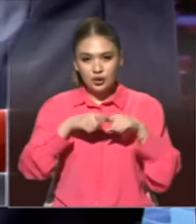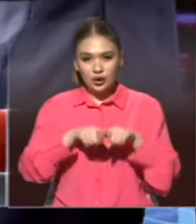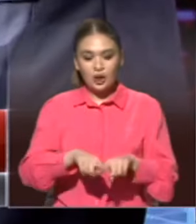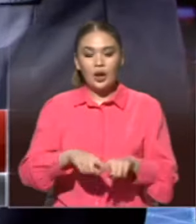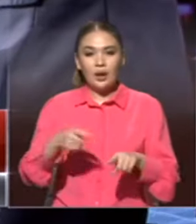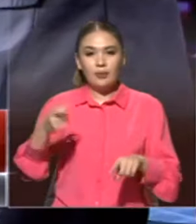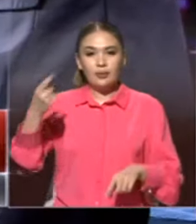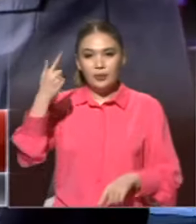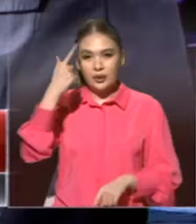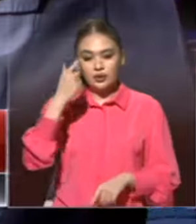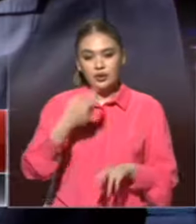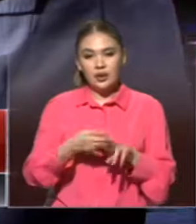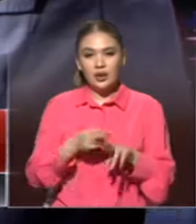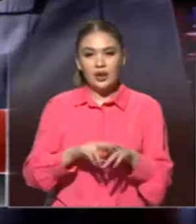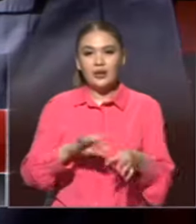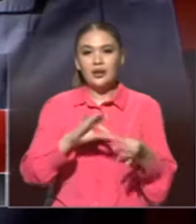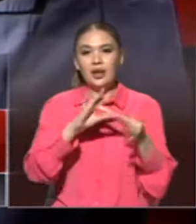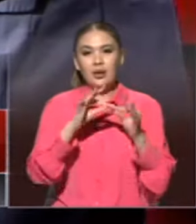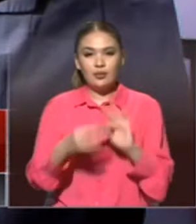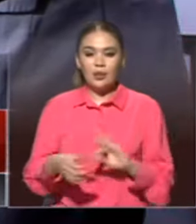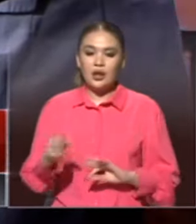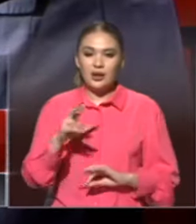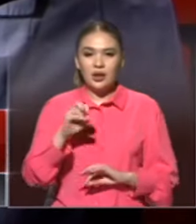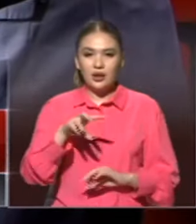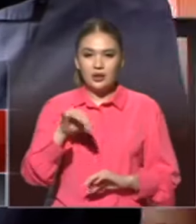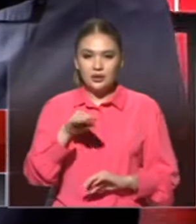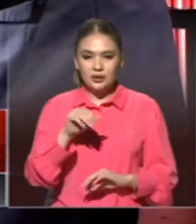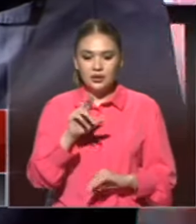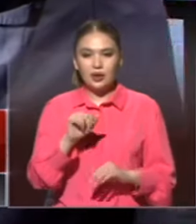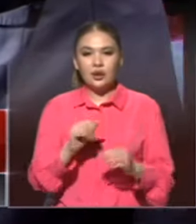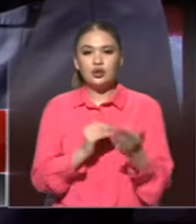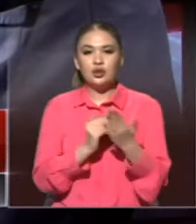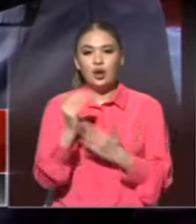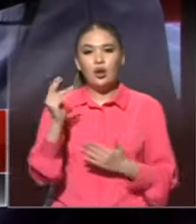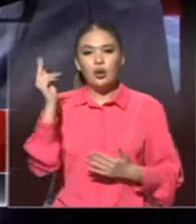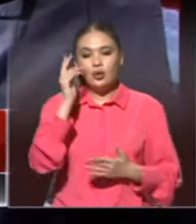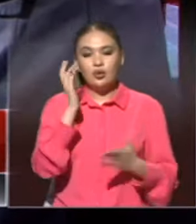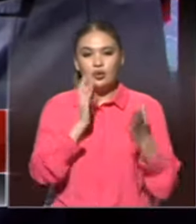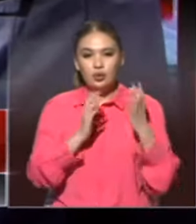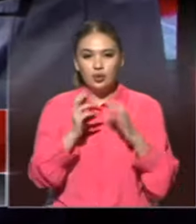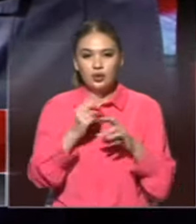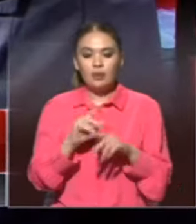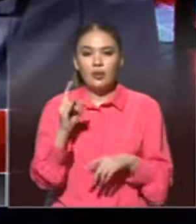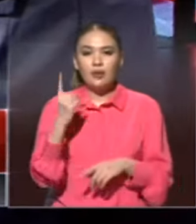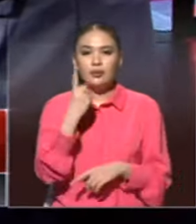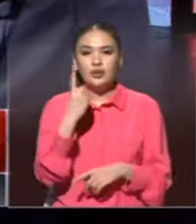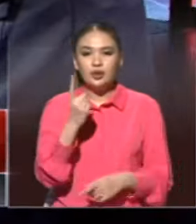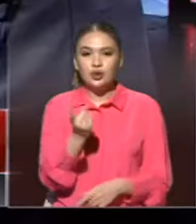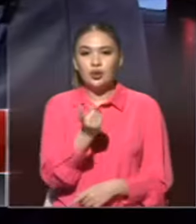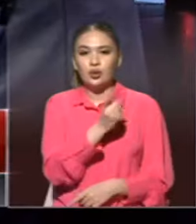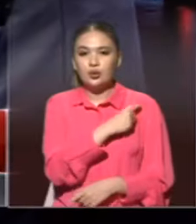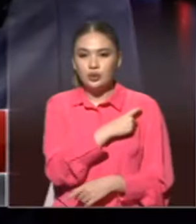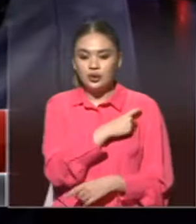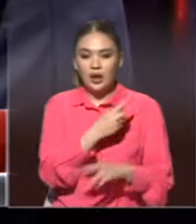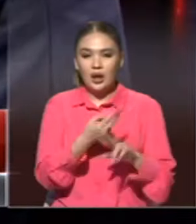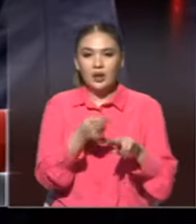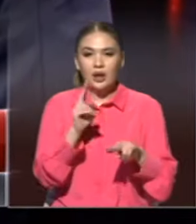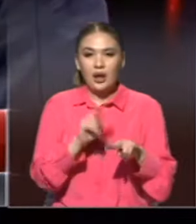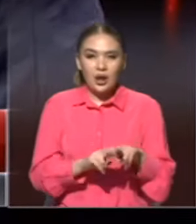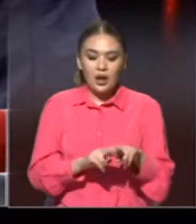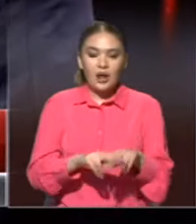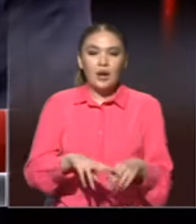мәселесінде. Және осы тақырыптық аналитиканың негізінде жоғарғы оқу орындары баланың бірінші курсқа келгенде оның индивидуальный